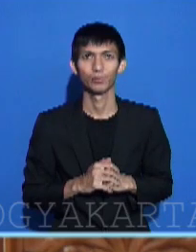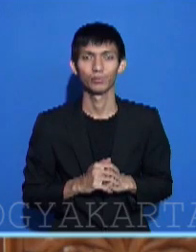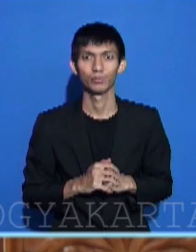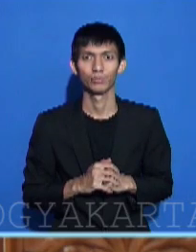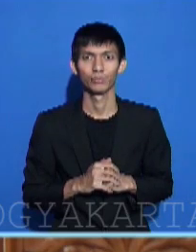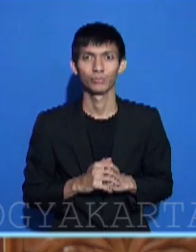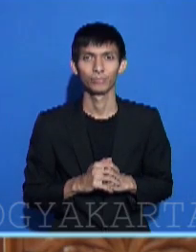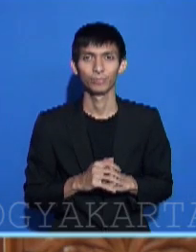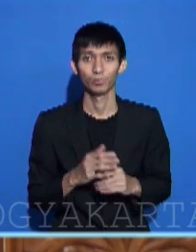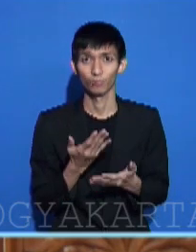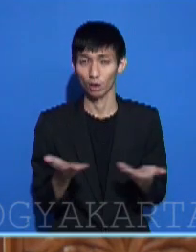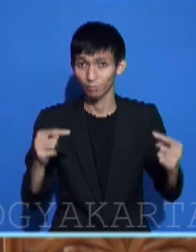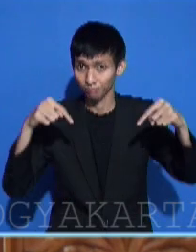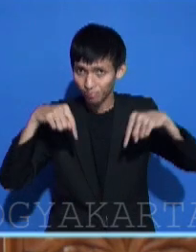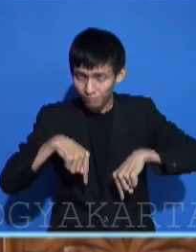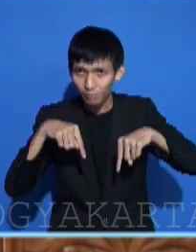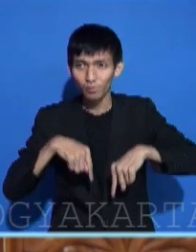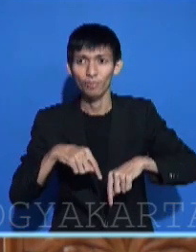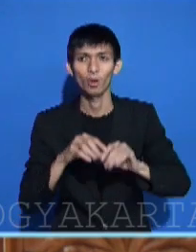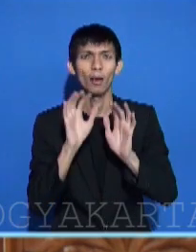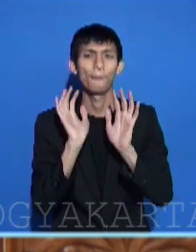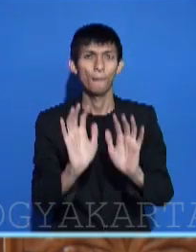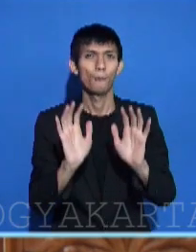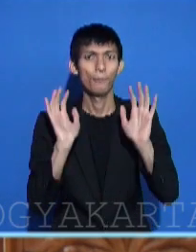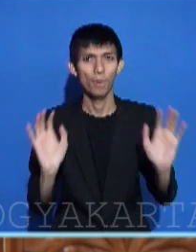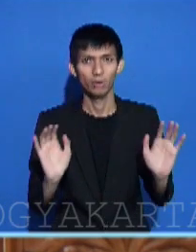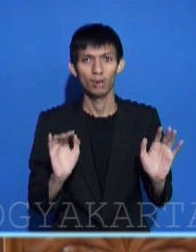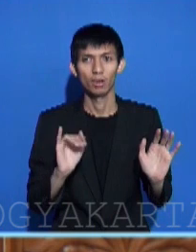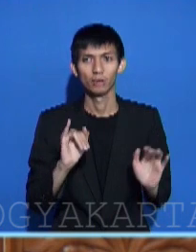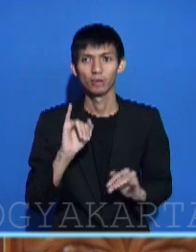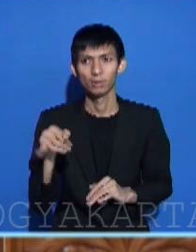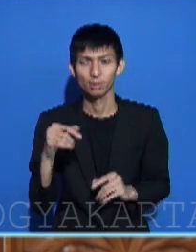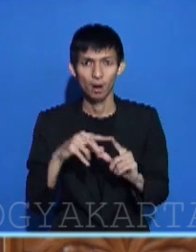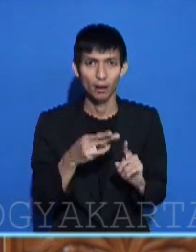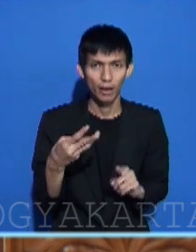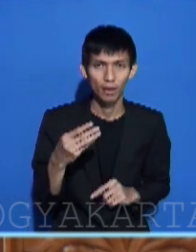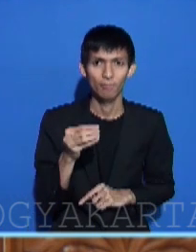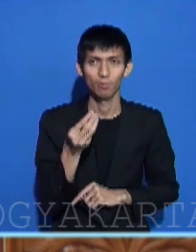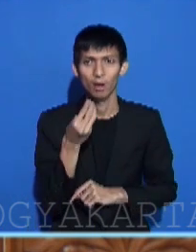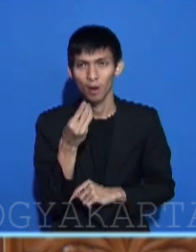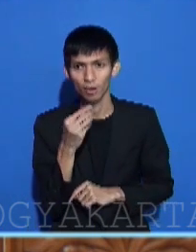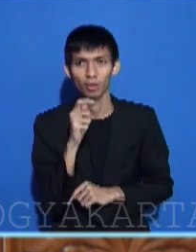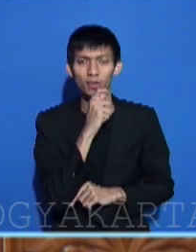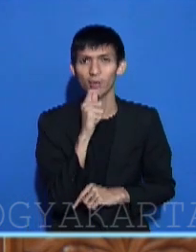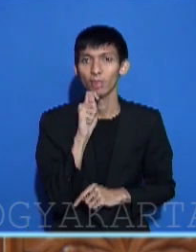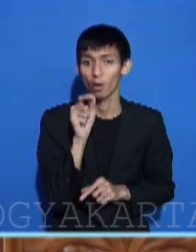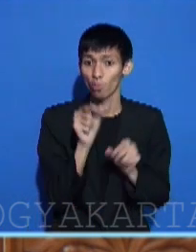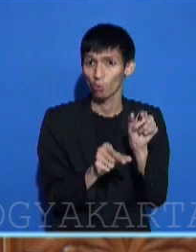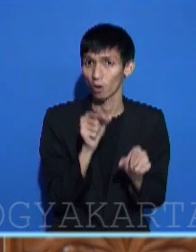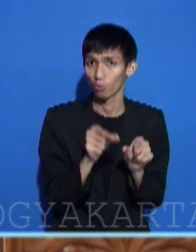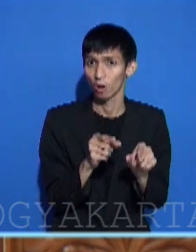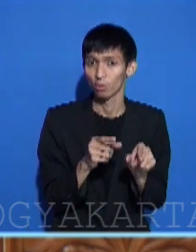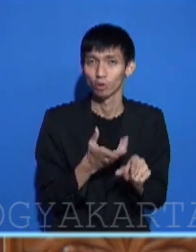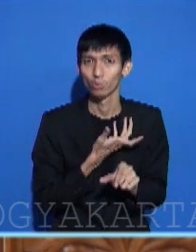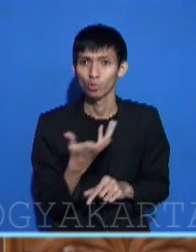sinoskdal Menik sampun wonten kathah manik werni jinis jajanan ananging kanyata tasih kathah tiang ingkang Langkung Remen